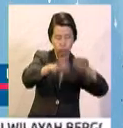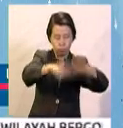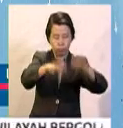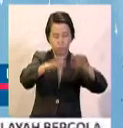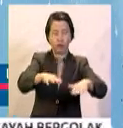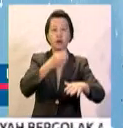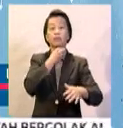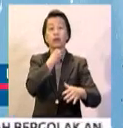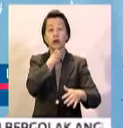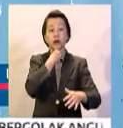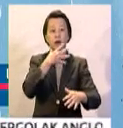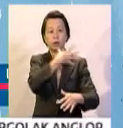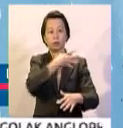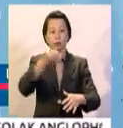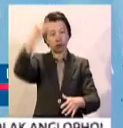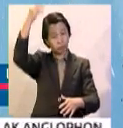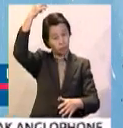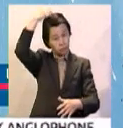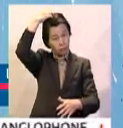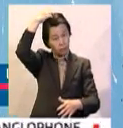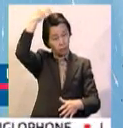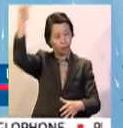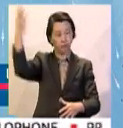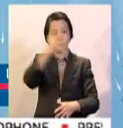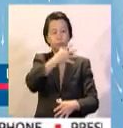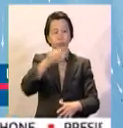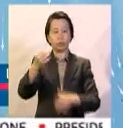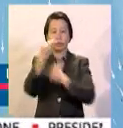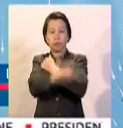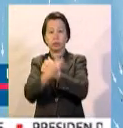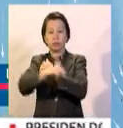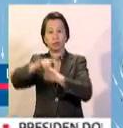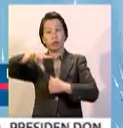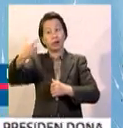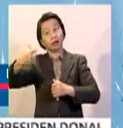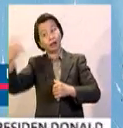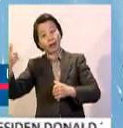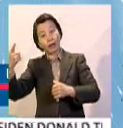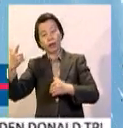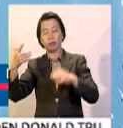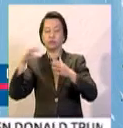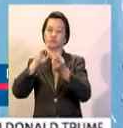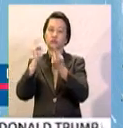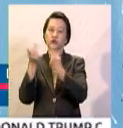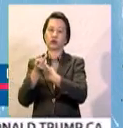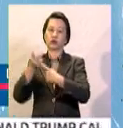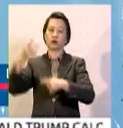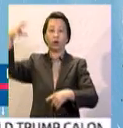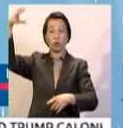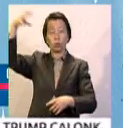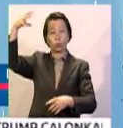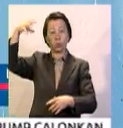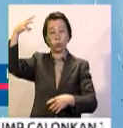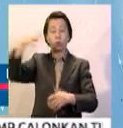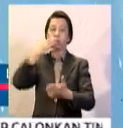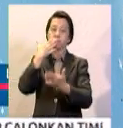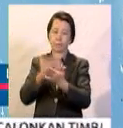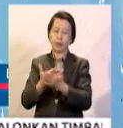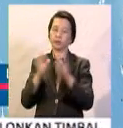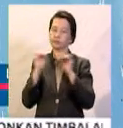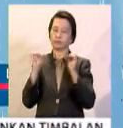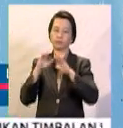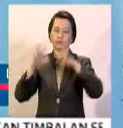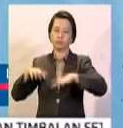di negeri Perak dan juga Selangor, manakala di negeri-negeri lain pada ketika ini dalam keadaan cuaca yang baik.